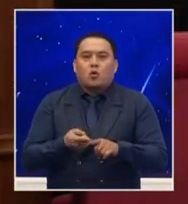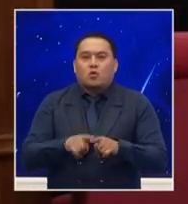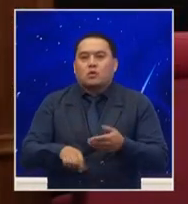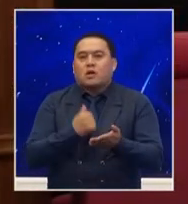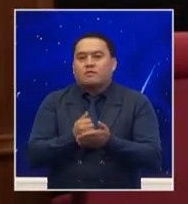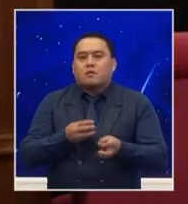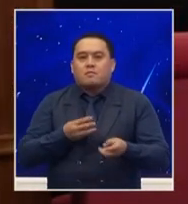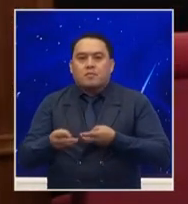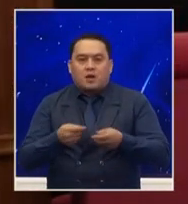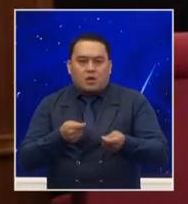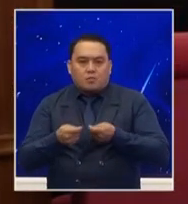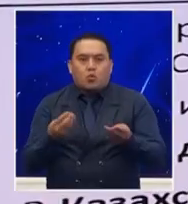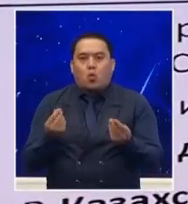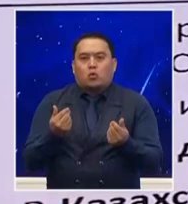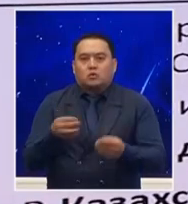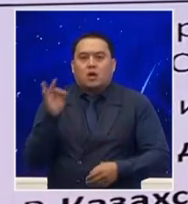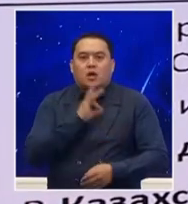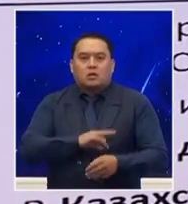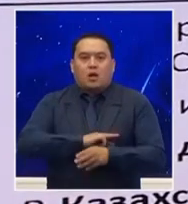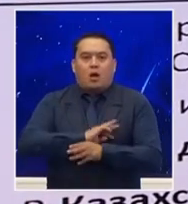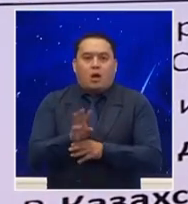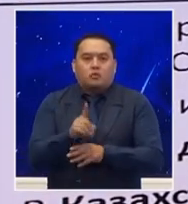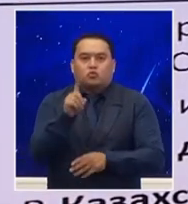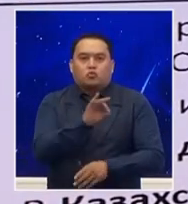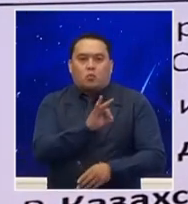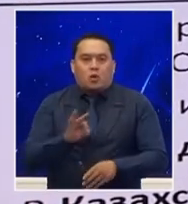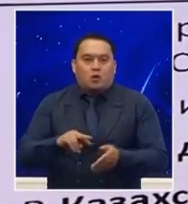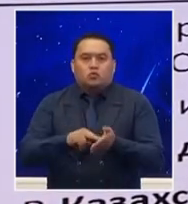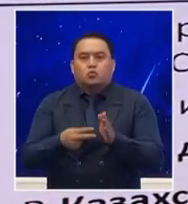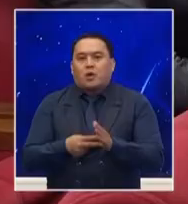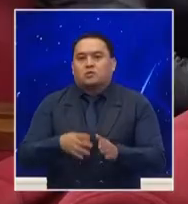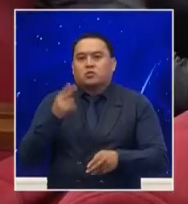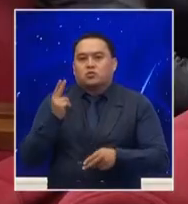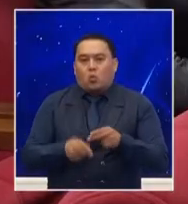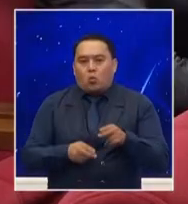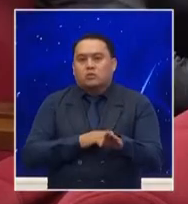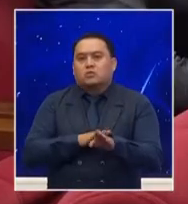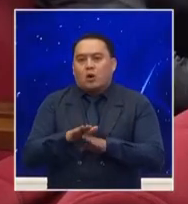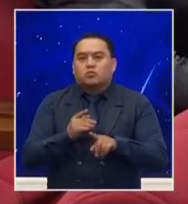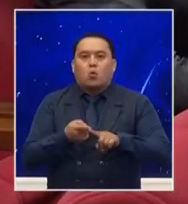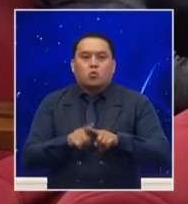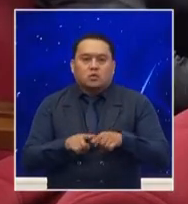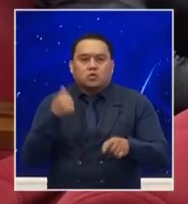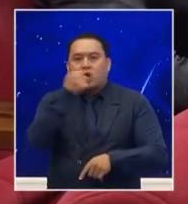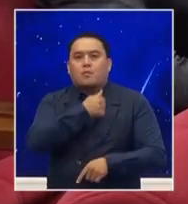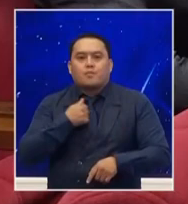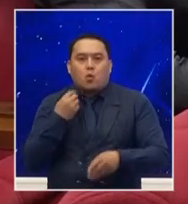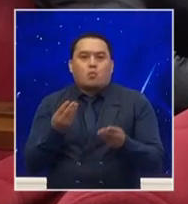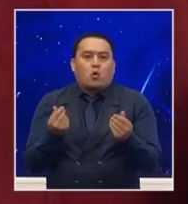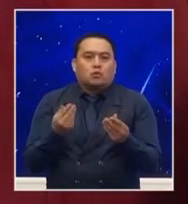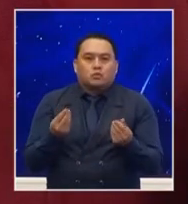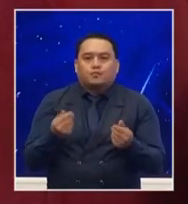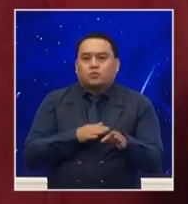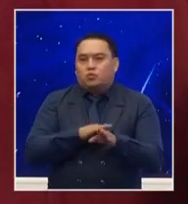Үкімет басшысы бюджеттің кіріс бөлігін қамтамасыз етуде жоспарды 100% орындау. Сондай-ақ жыл соңына дейін бюджет